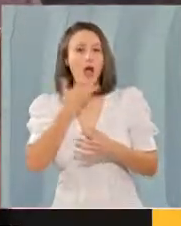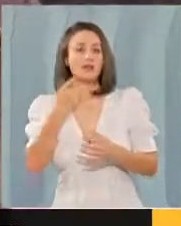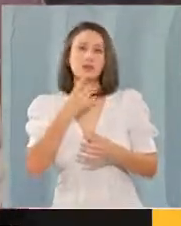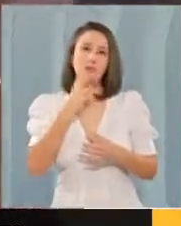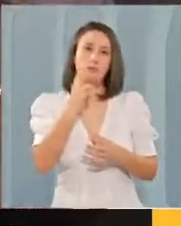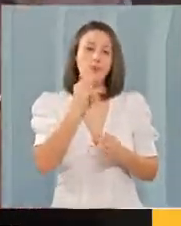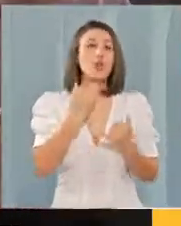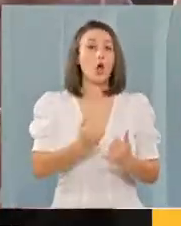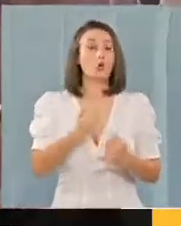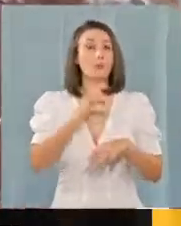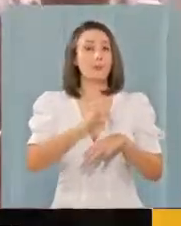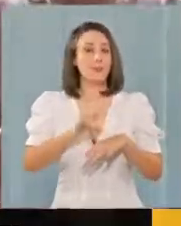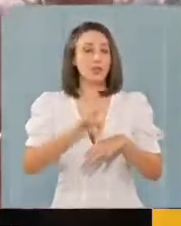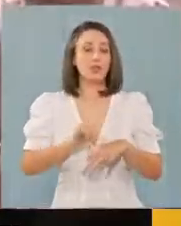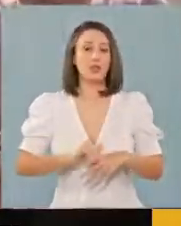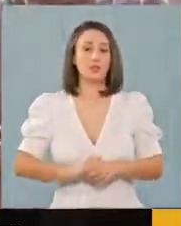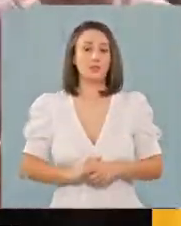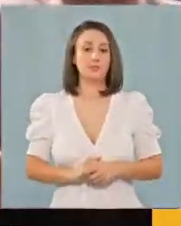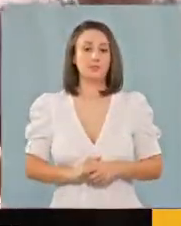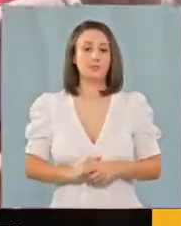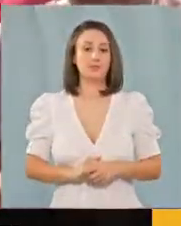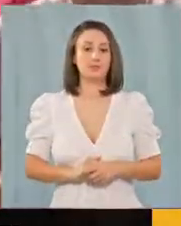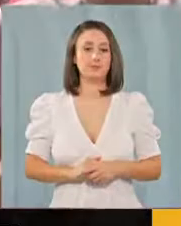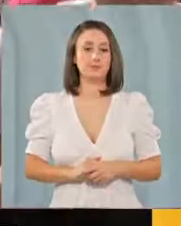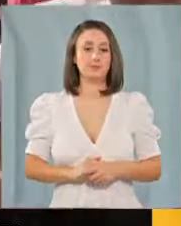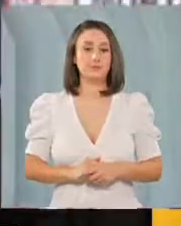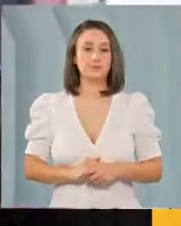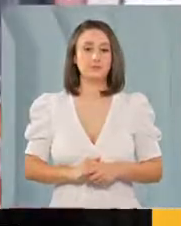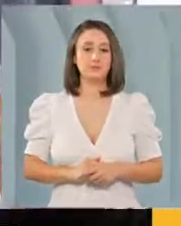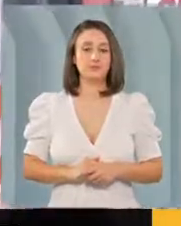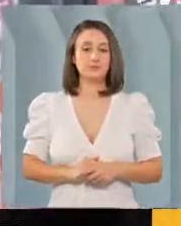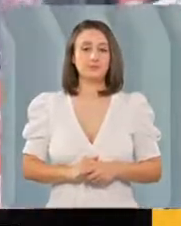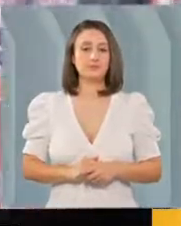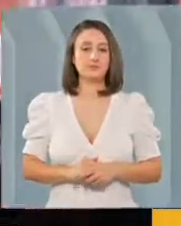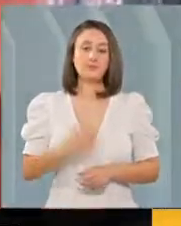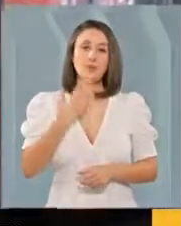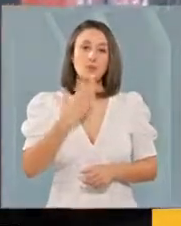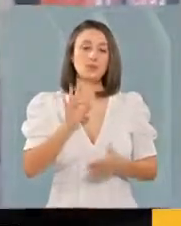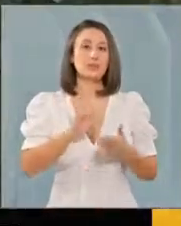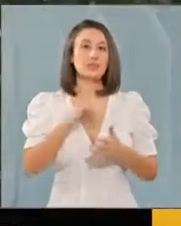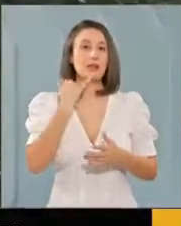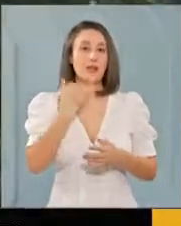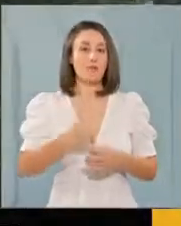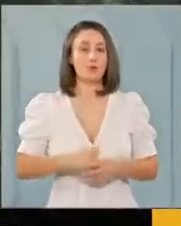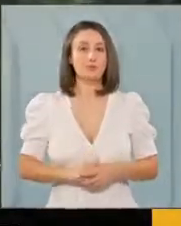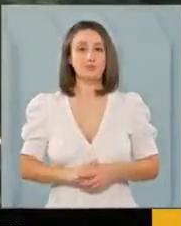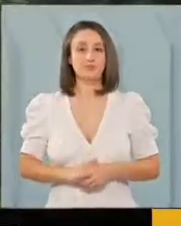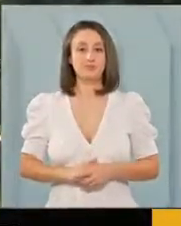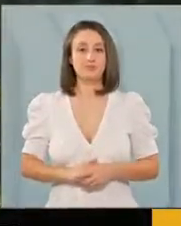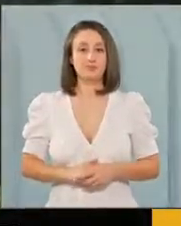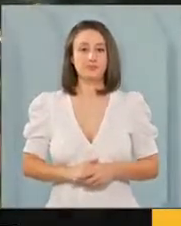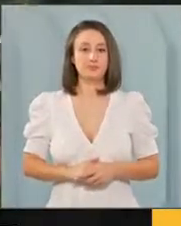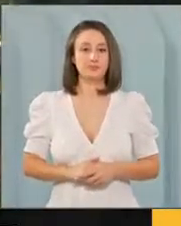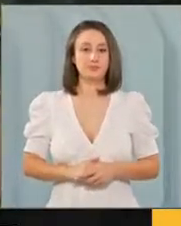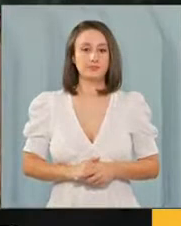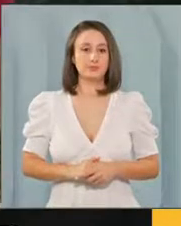ne vorbește chiar acum profesor dr. Diana Cimpoeșu, coordonatorul PUS Murdiaș. Vă mulțumesc tare mult pentru intervenție. Bună dimineața!